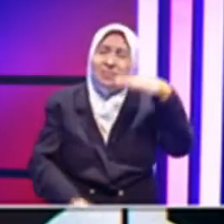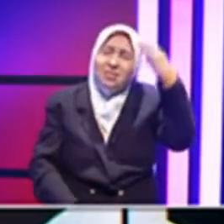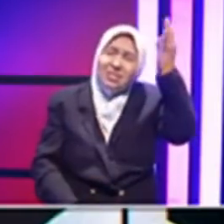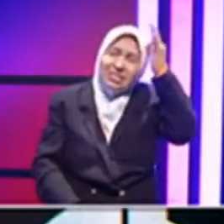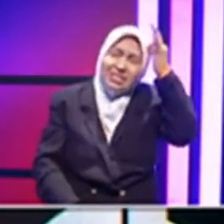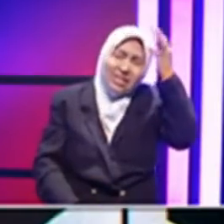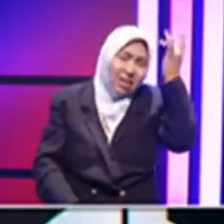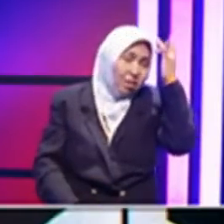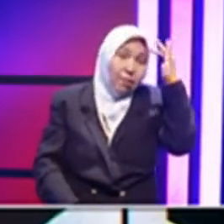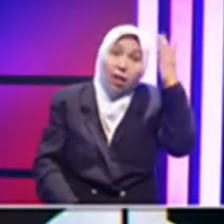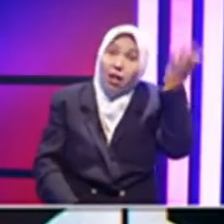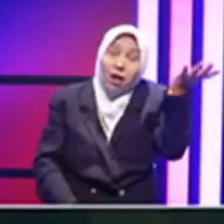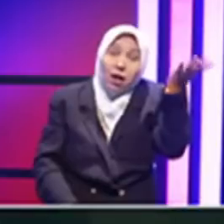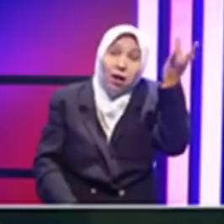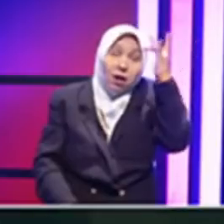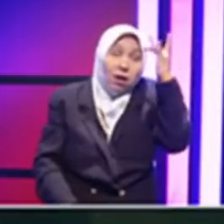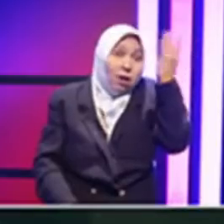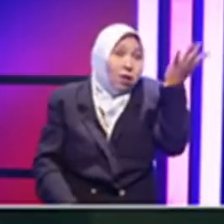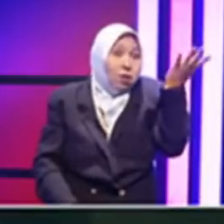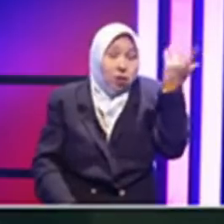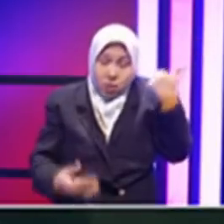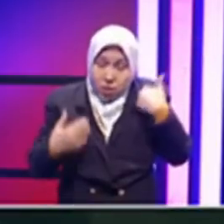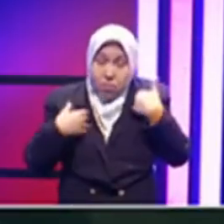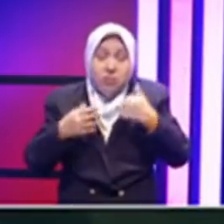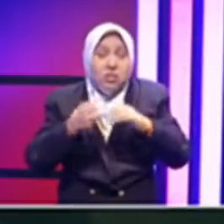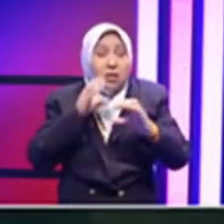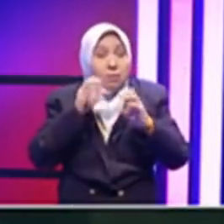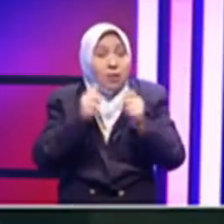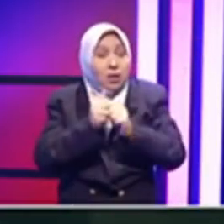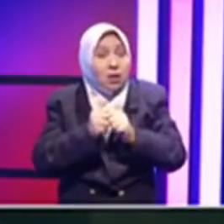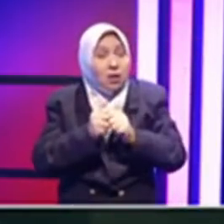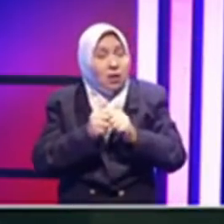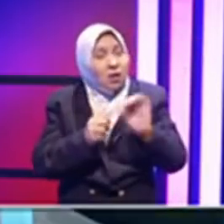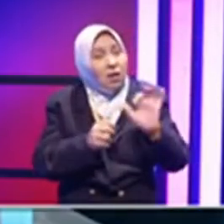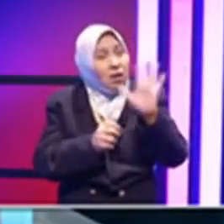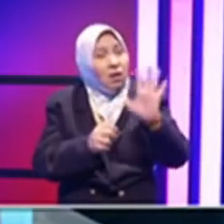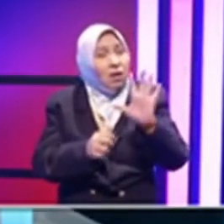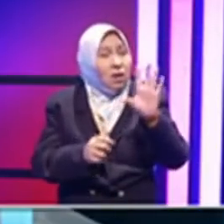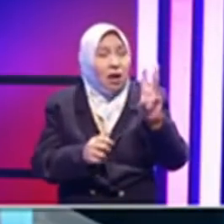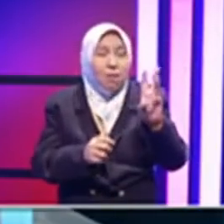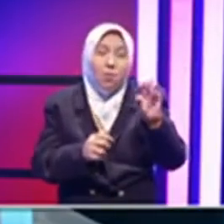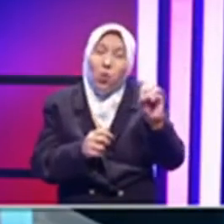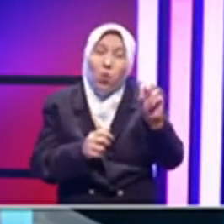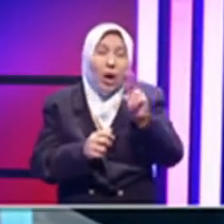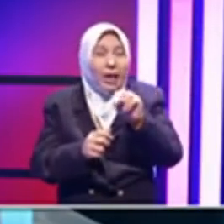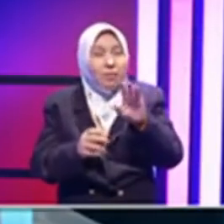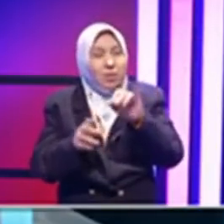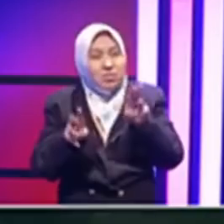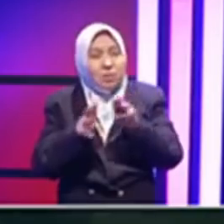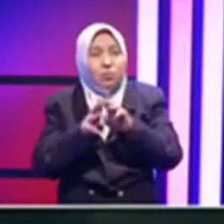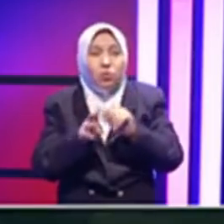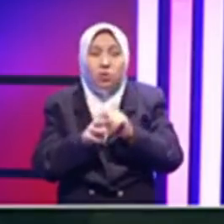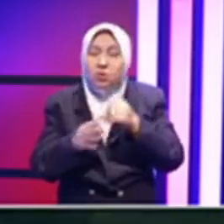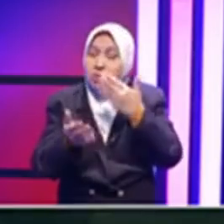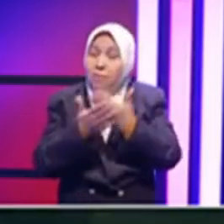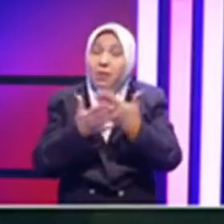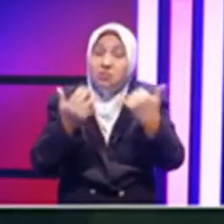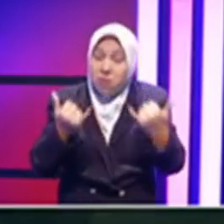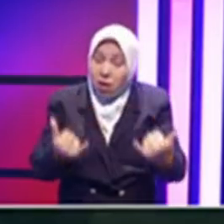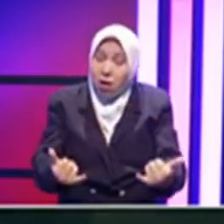Bingung, tak tahu nak buat apa. Saya ada bercakap dengan seorang makcik ini umur sekitar 60-60-an tu. Dia sampai saat